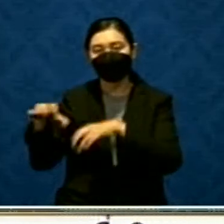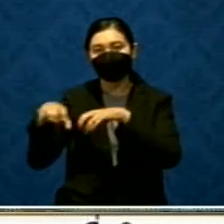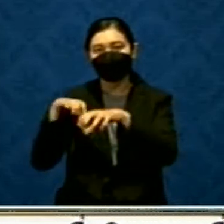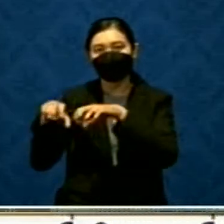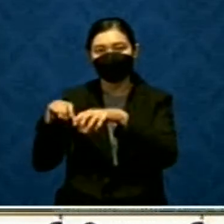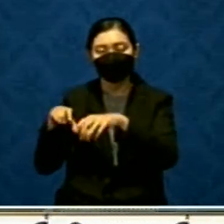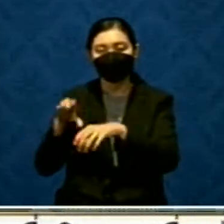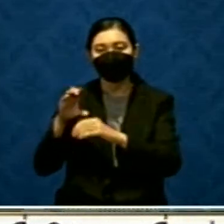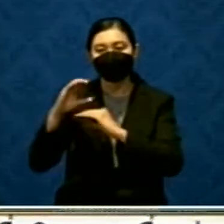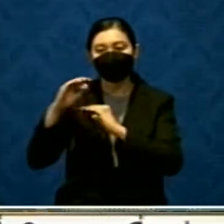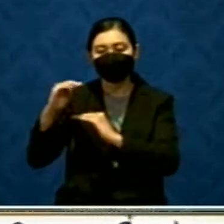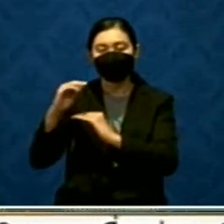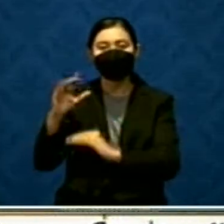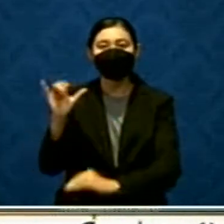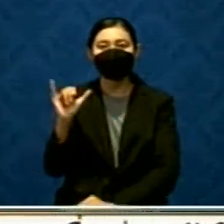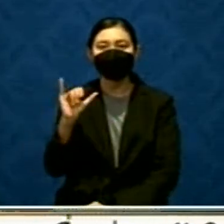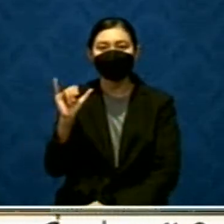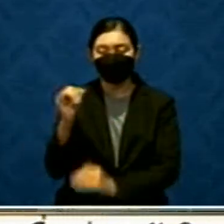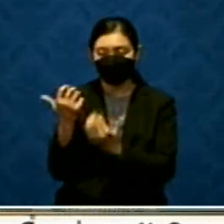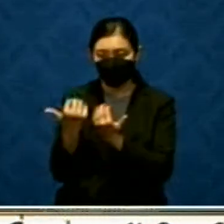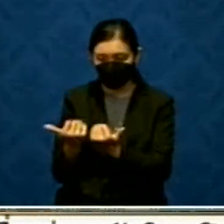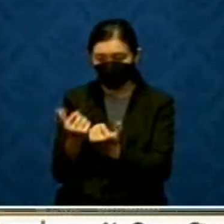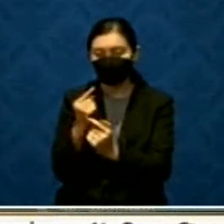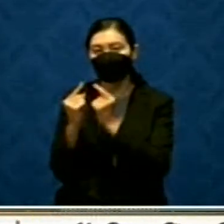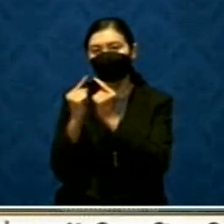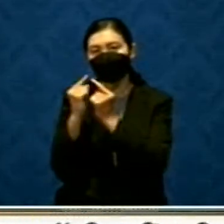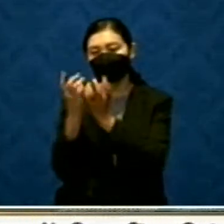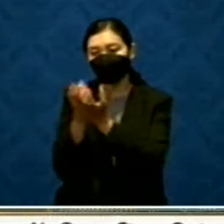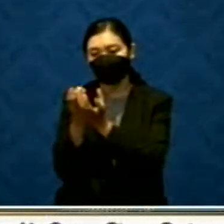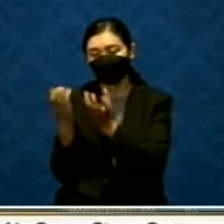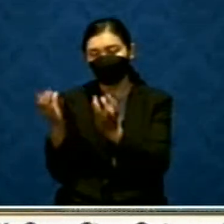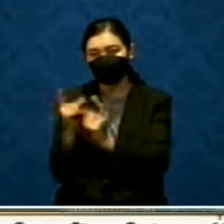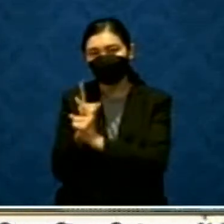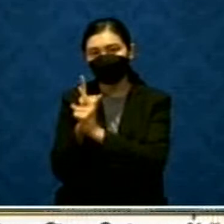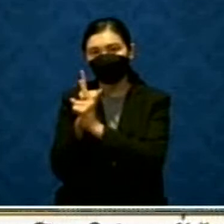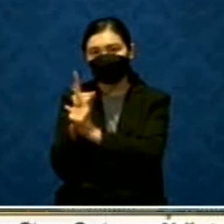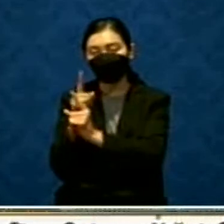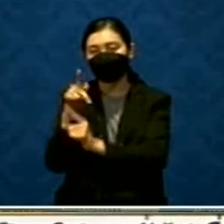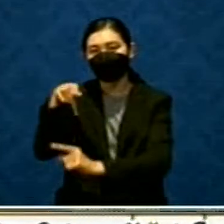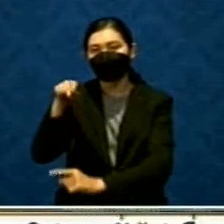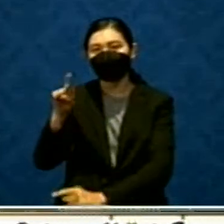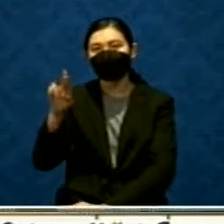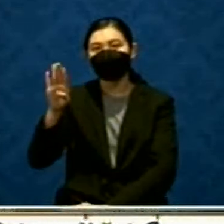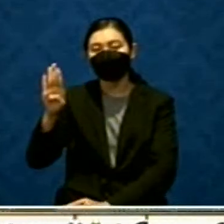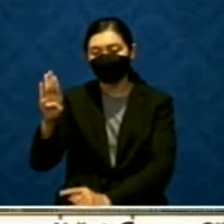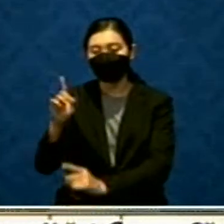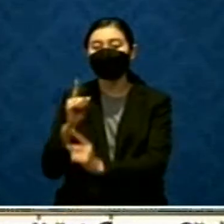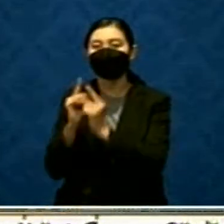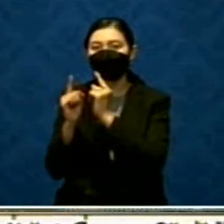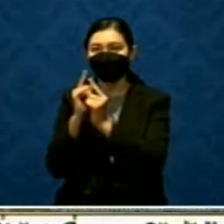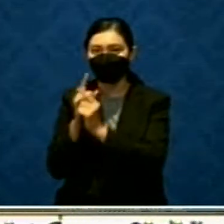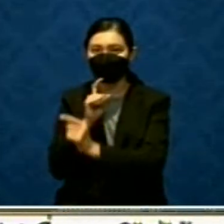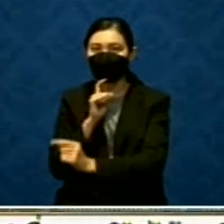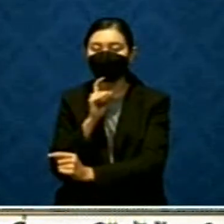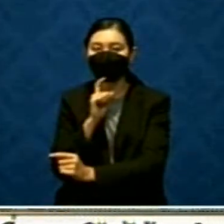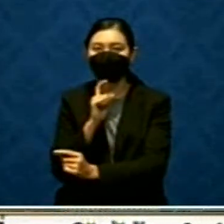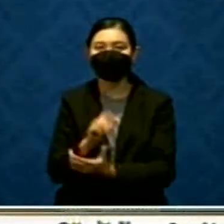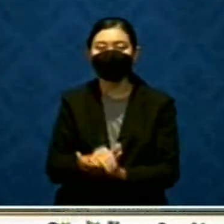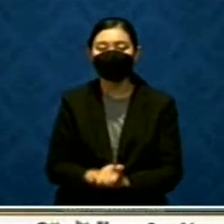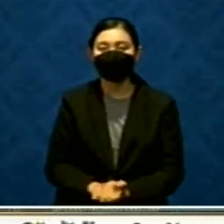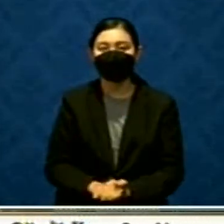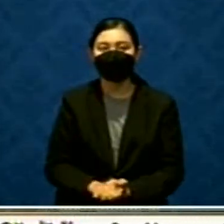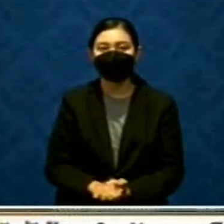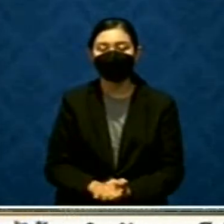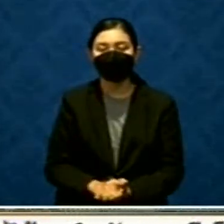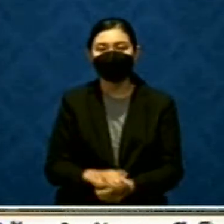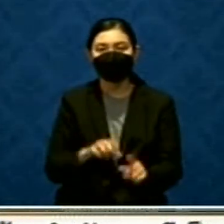ของการพิจารณาพระราชร่างบัญญัติงบประมาณปี2566ของสภาผู้แทนราษฎรอยู่จากกราฟนะ